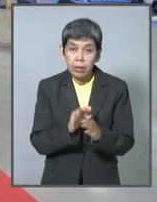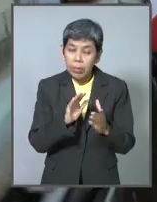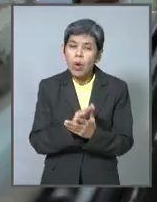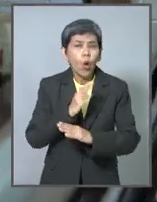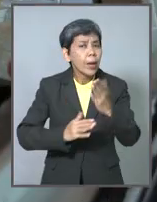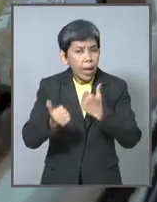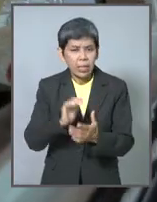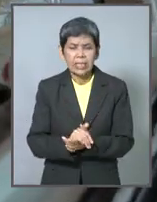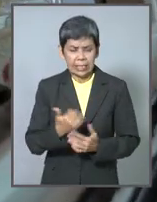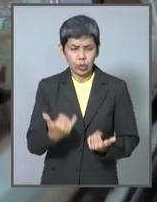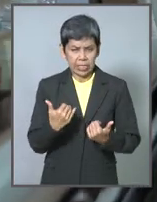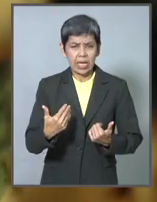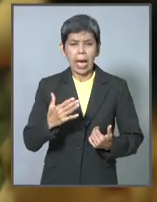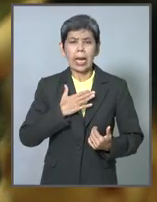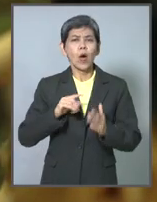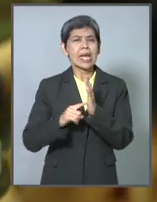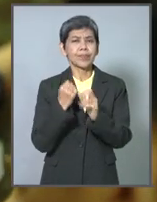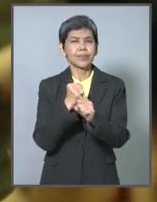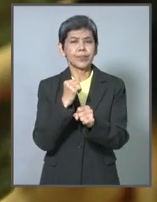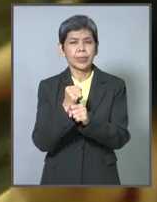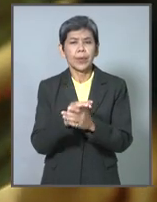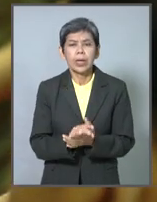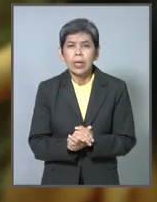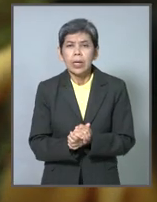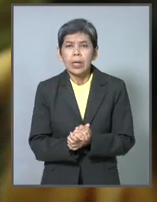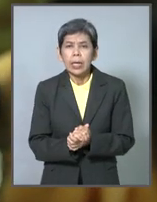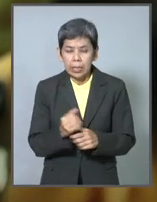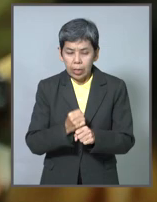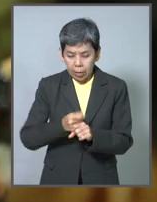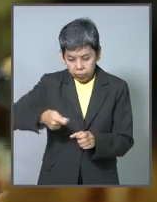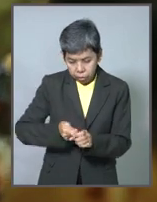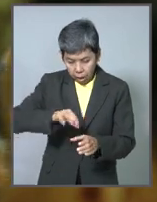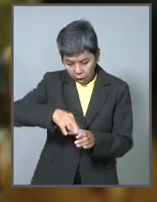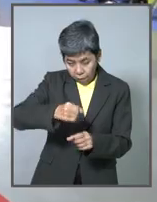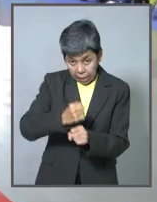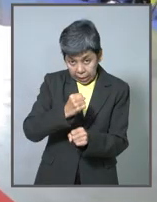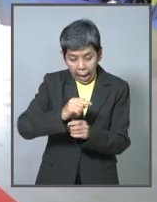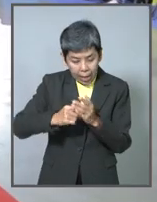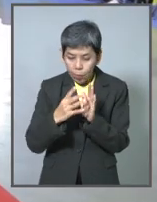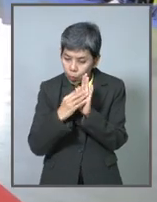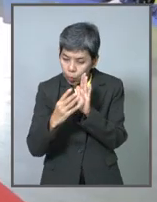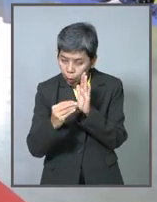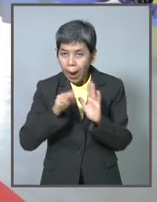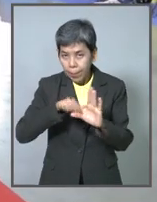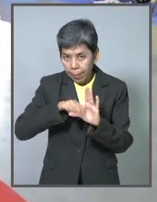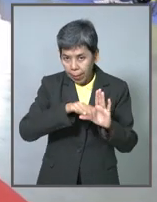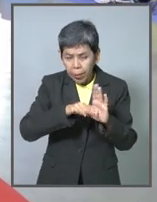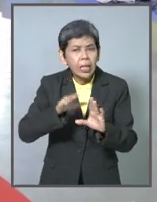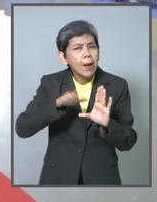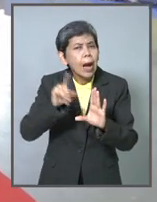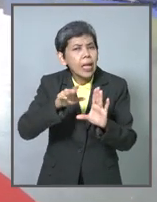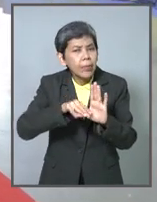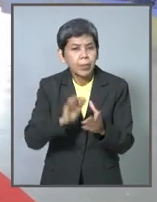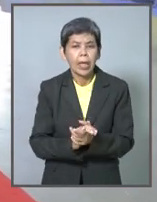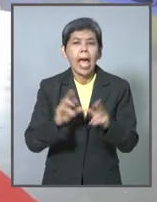อยากมาทำนี้ จริงๆตอนนี้เนี่ยเราจะเริ่มทำน้องเดฟปาริชารุ่นที่3แล้วค่ะเพราะตอนนี้ก็กำลังเริ่มเปิดรับสมัครน้อง สมัคร